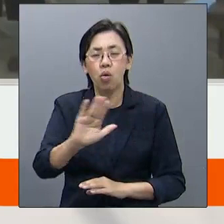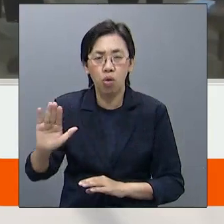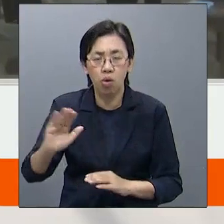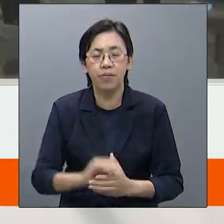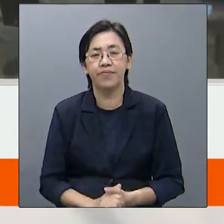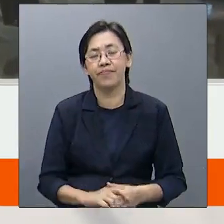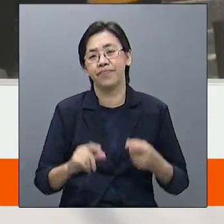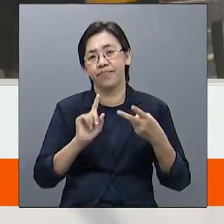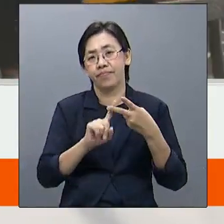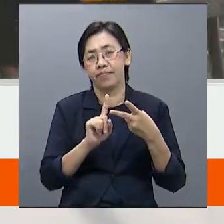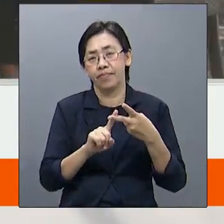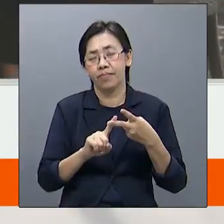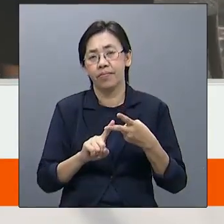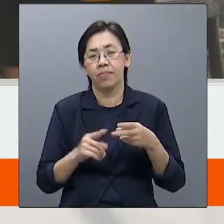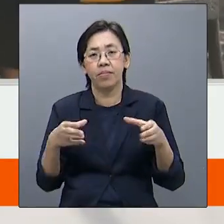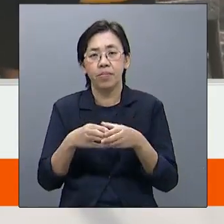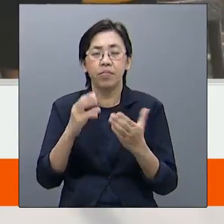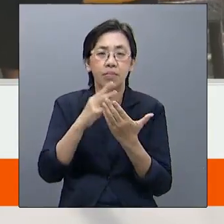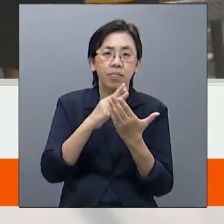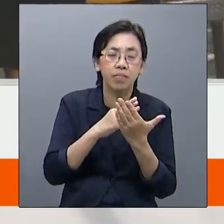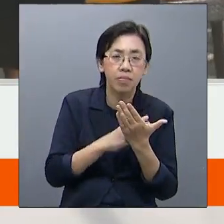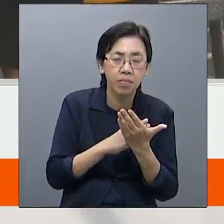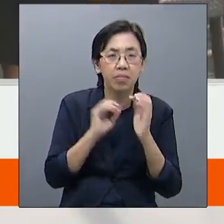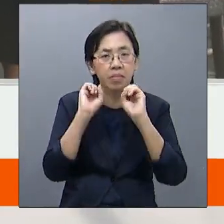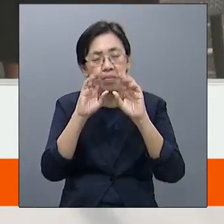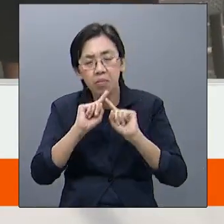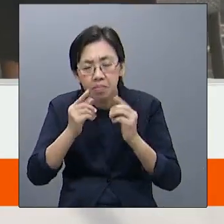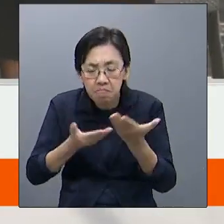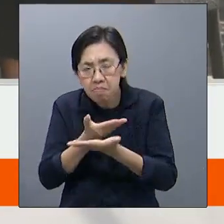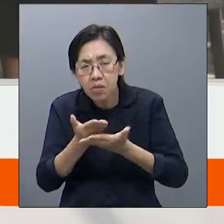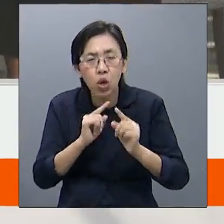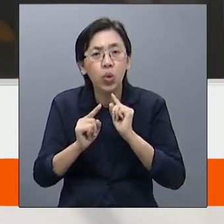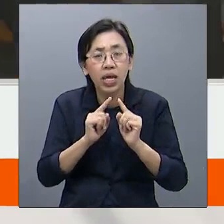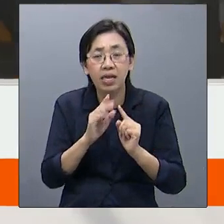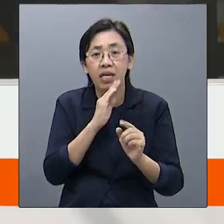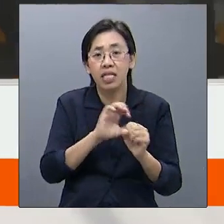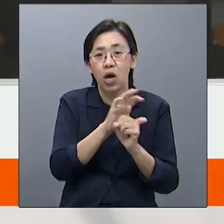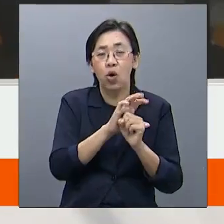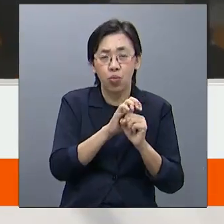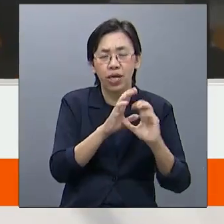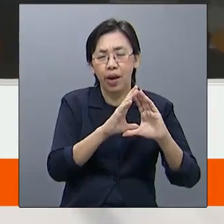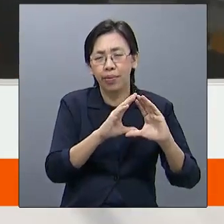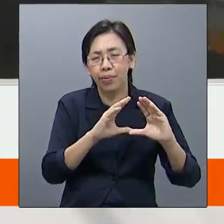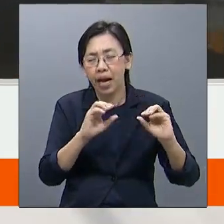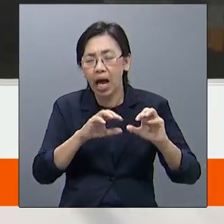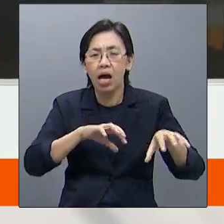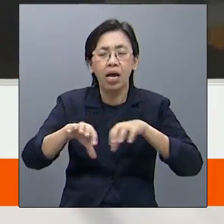กิดเรื่องข